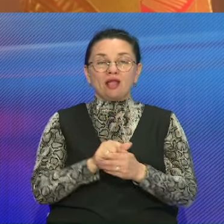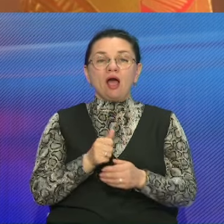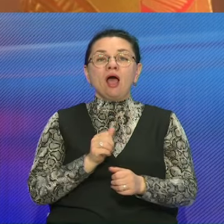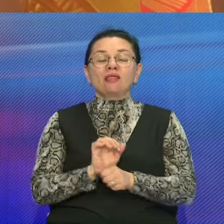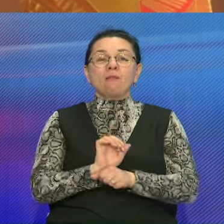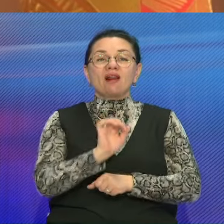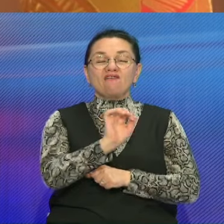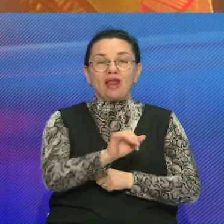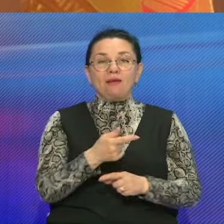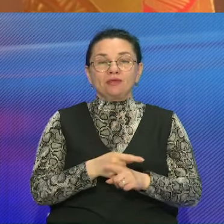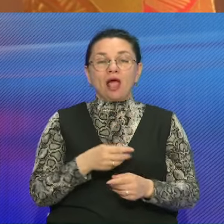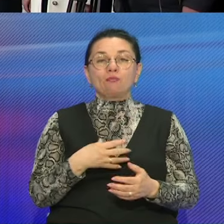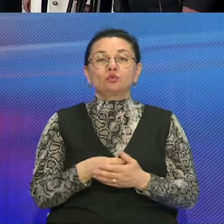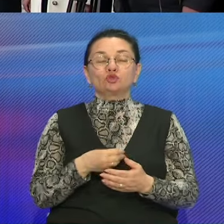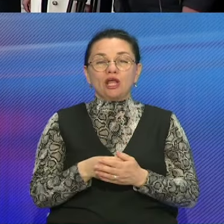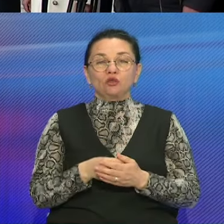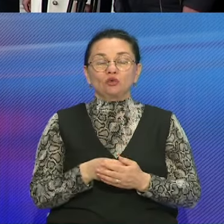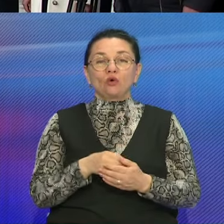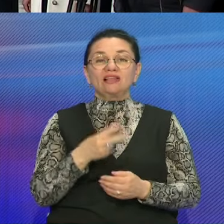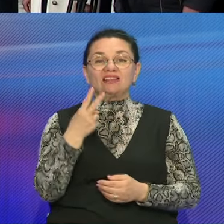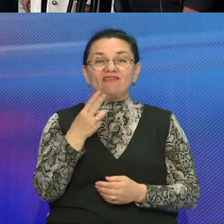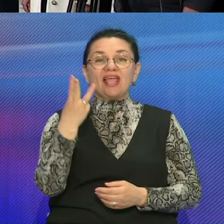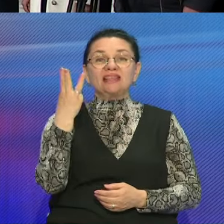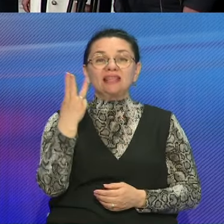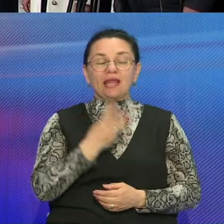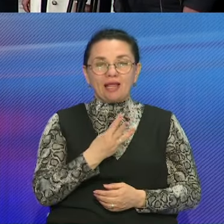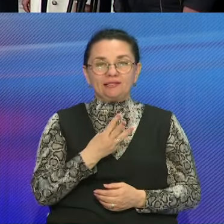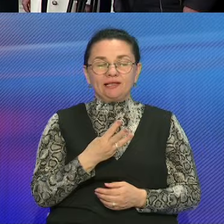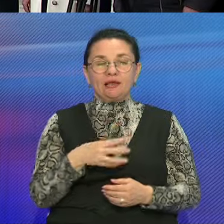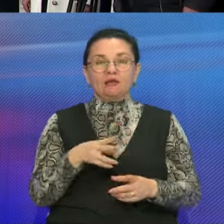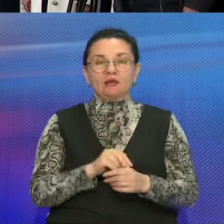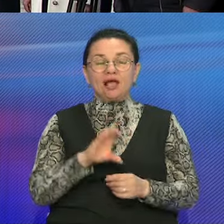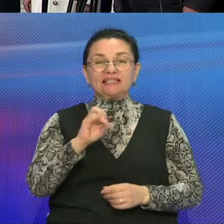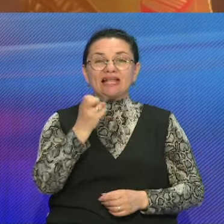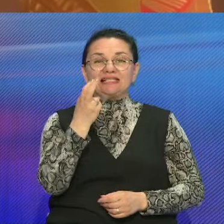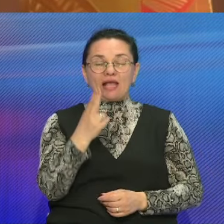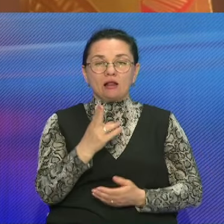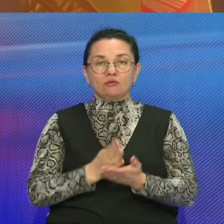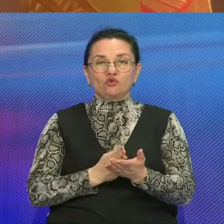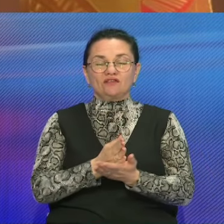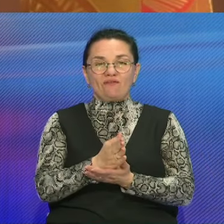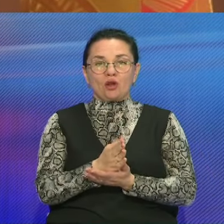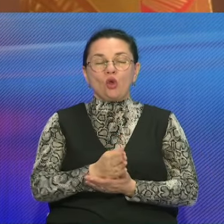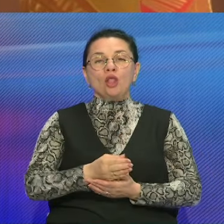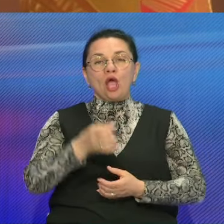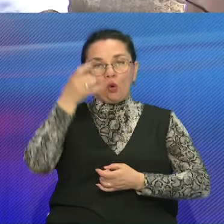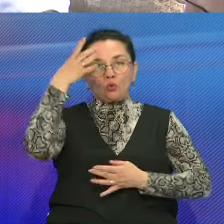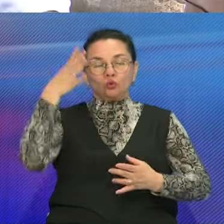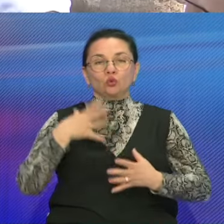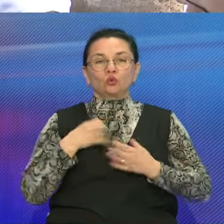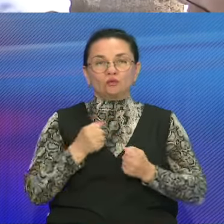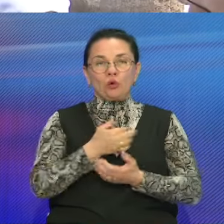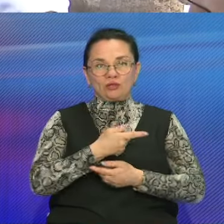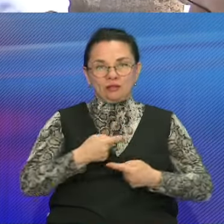сферу. Вот он тратит две трети на социальную сферу – здравоохранение, образование, культуру, спорт и так далее.